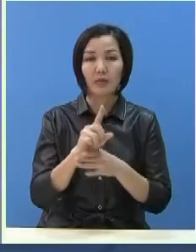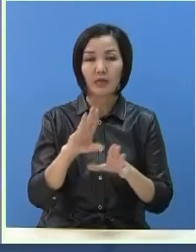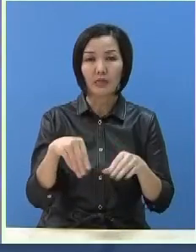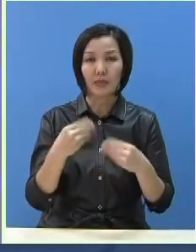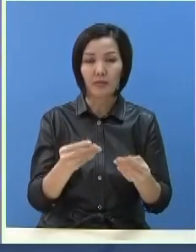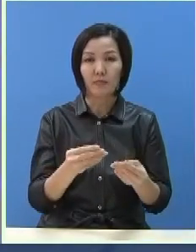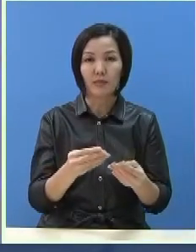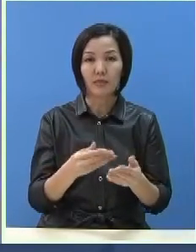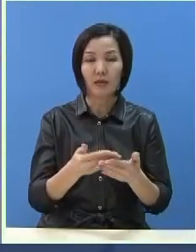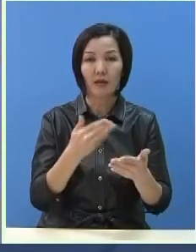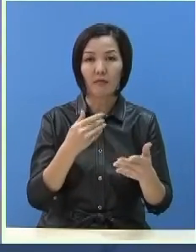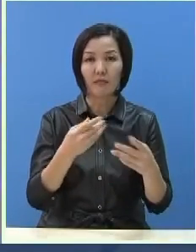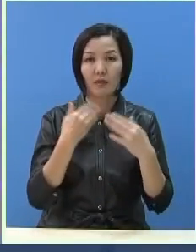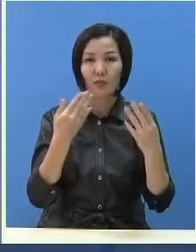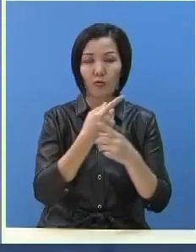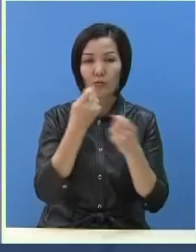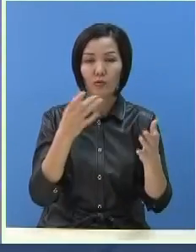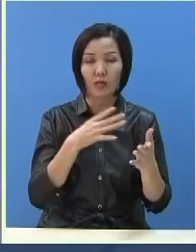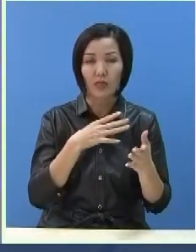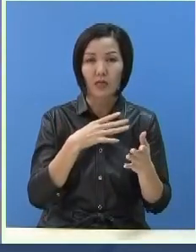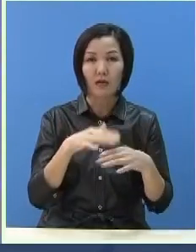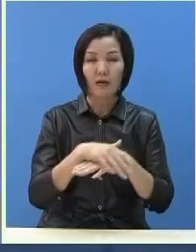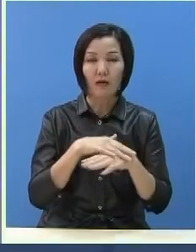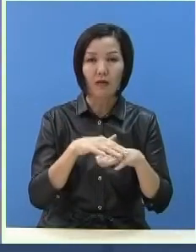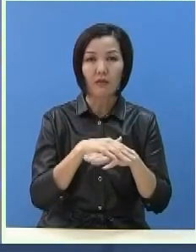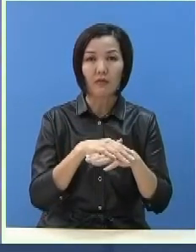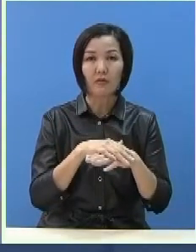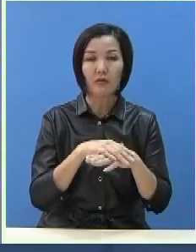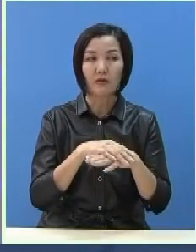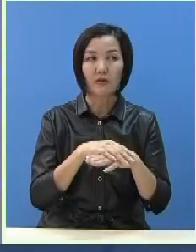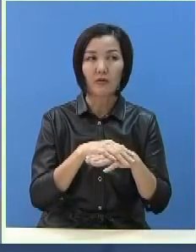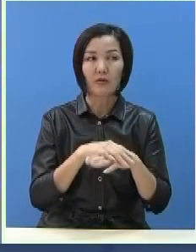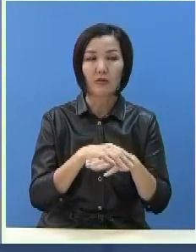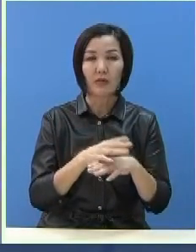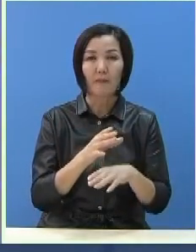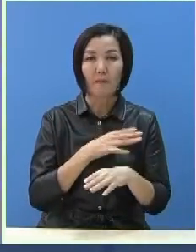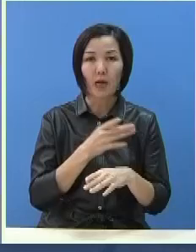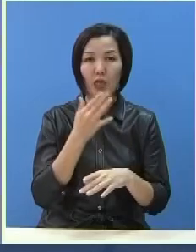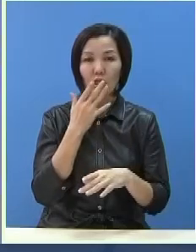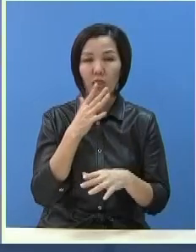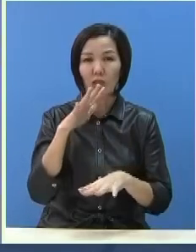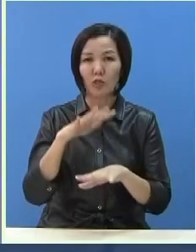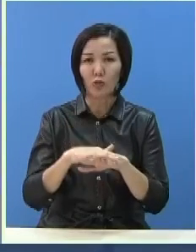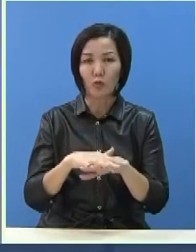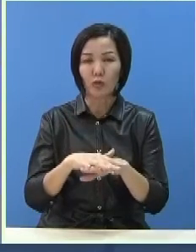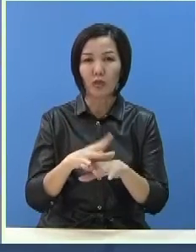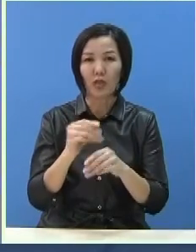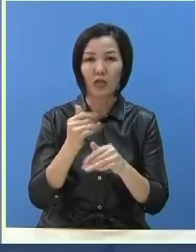өткенде үндеу жариялаған кезде де айтты, халық жаңағы неғұрлым бай шетелде